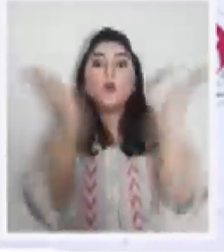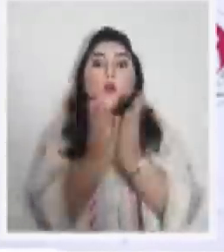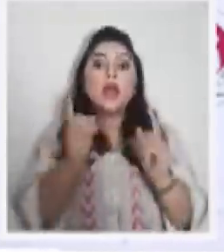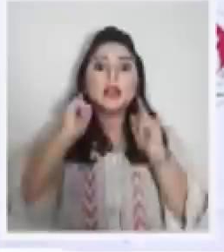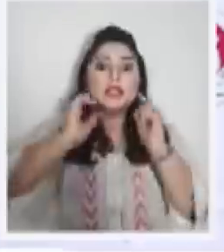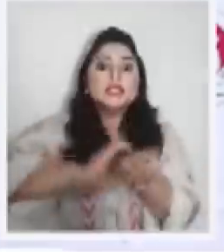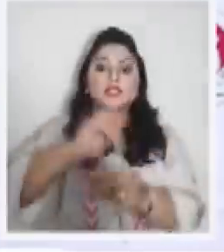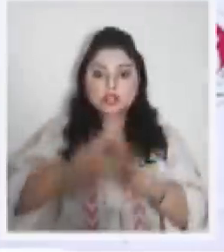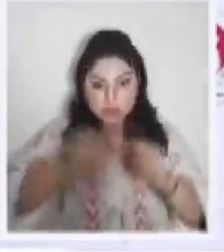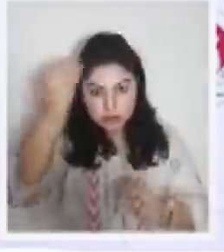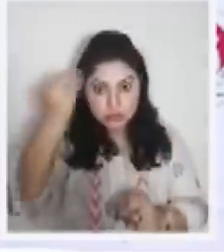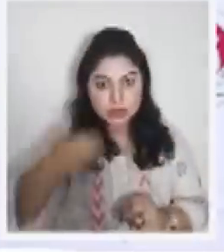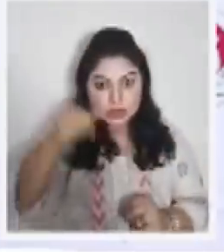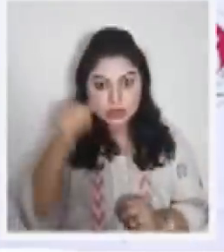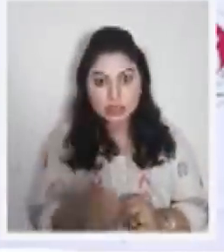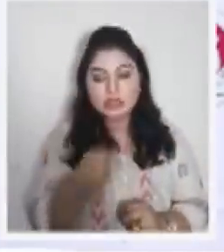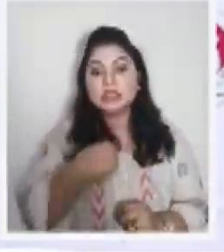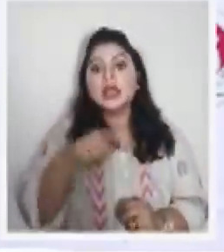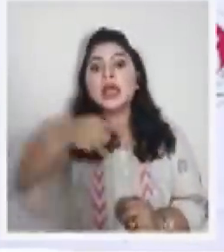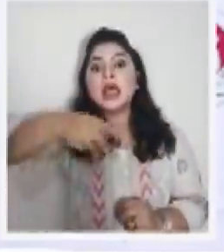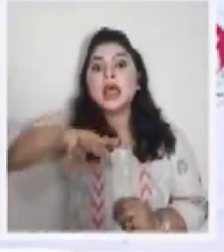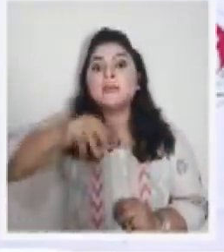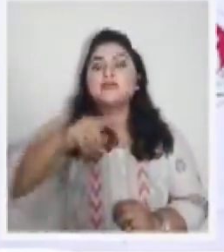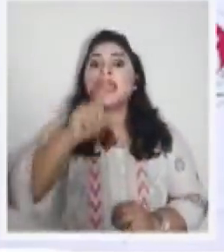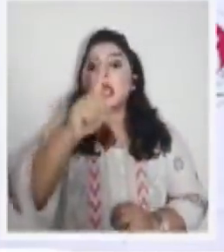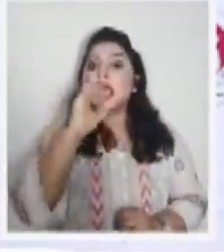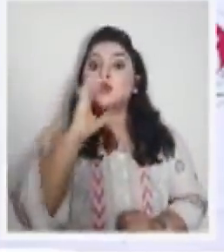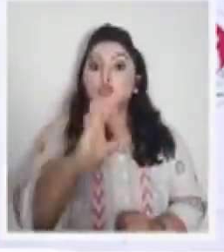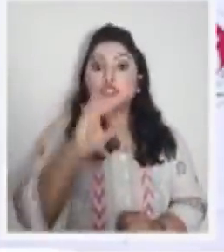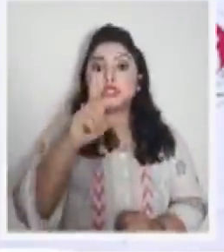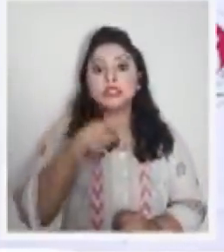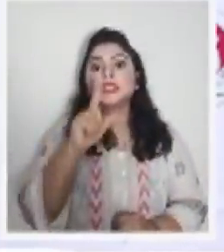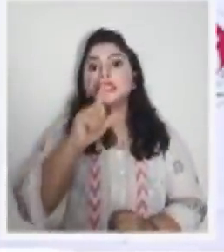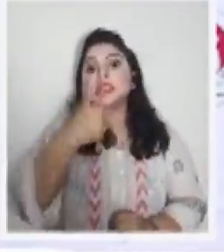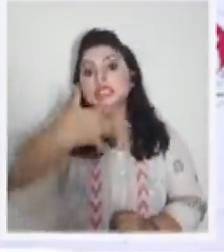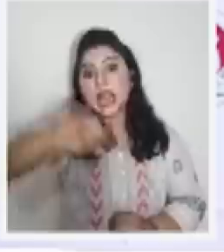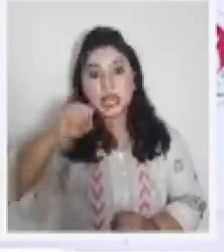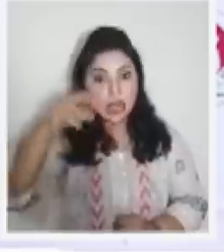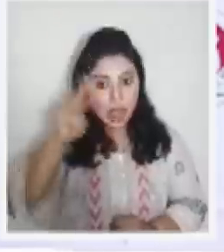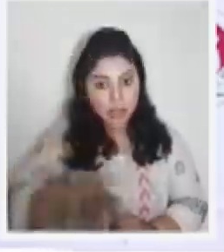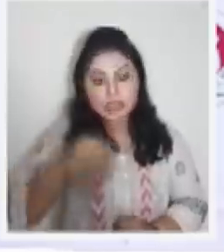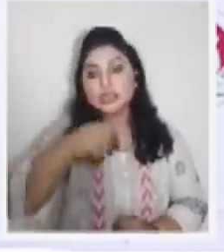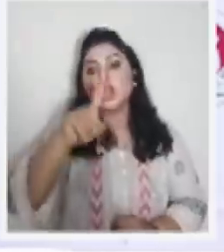বিশ্বে 24 ঘন্টা শনাক্ত হয়েছেন 175,723 জন এবং এ পর্যন্ত শনাক্ত হয়েছে